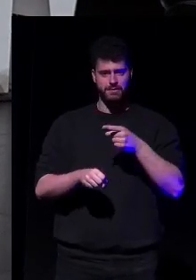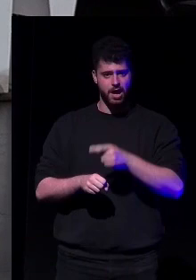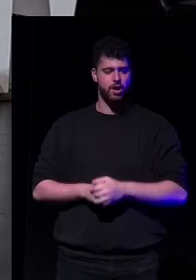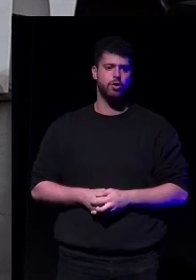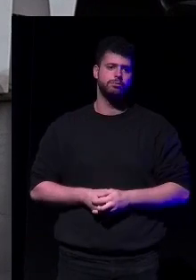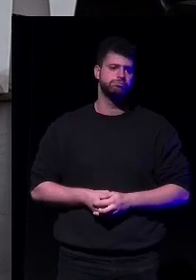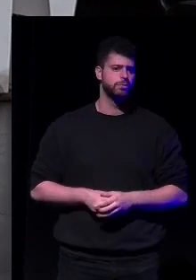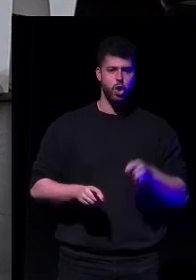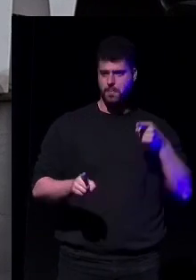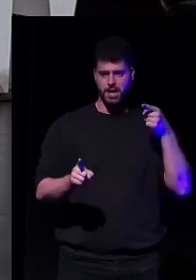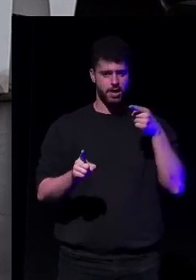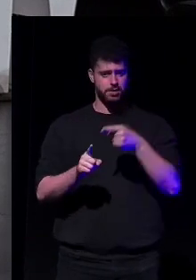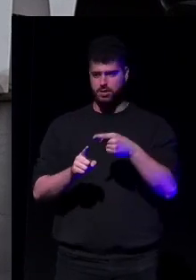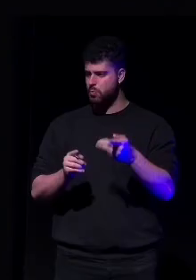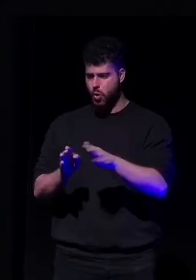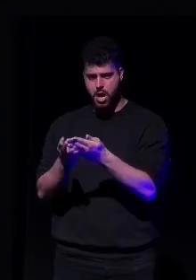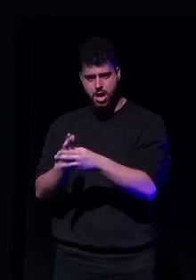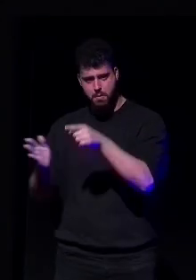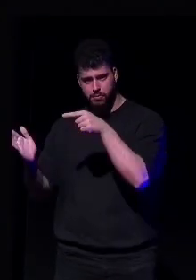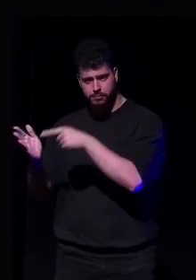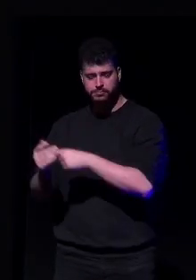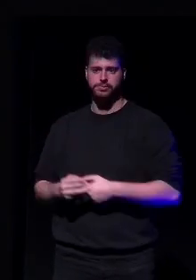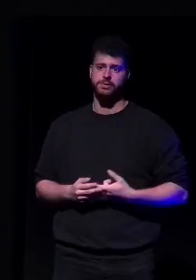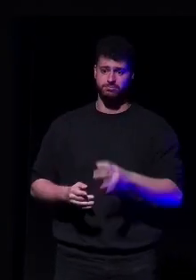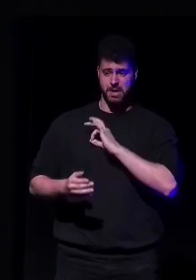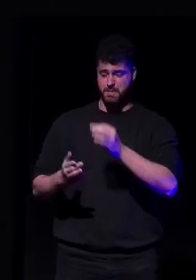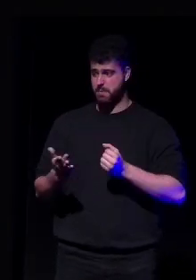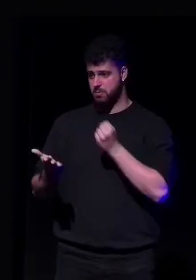projecte que us hem presentat i haver-lo premiat